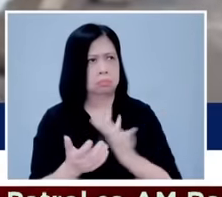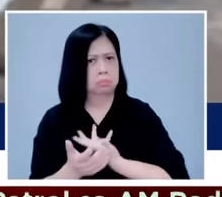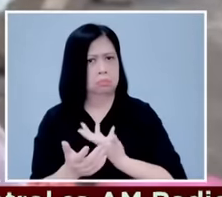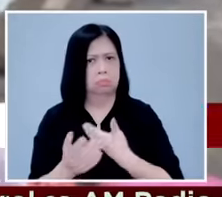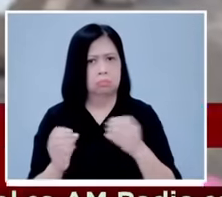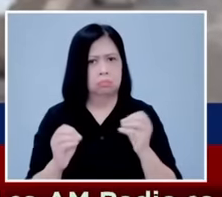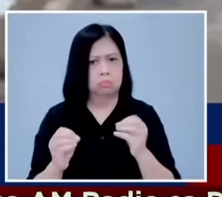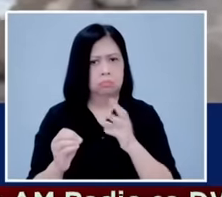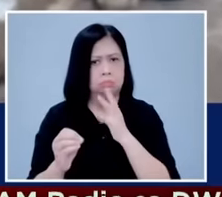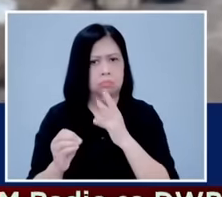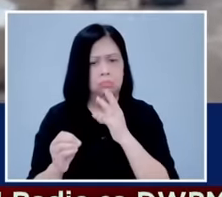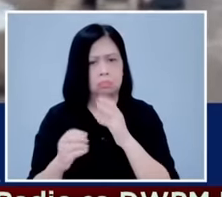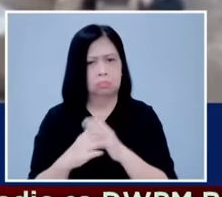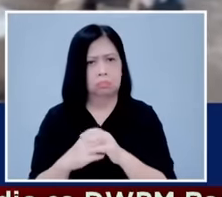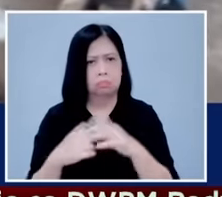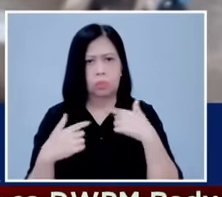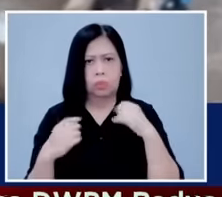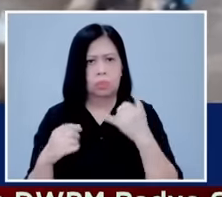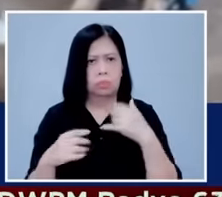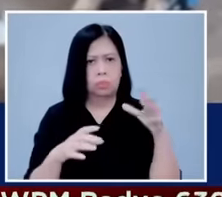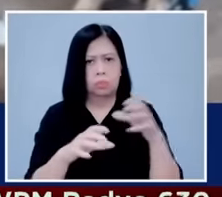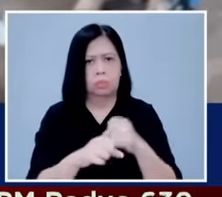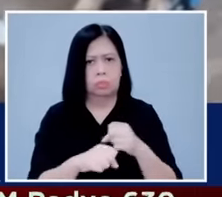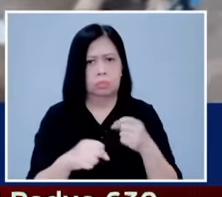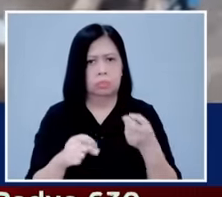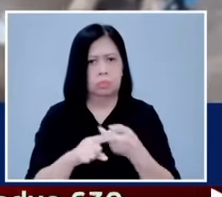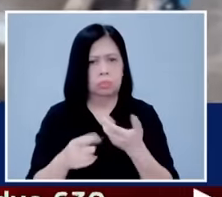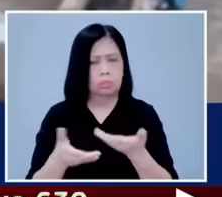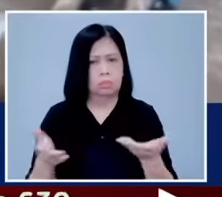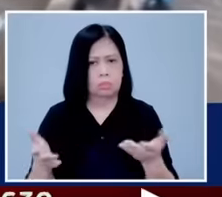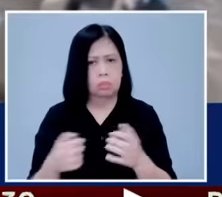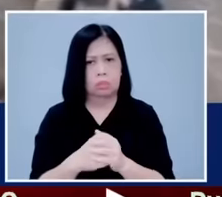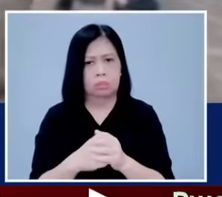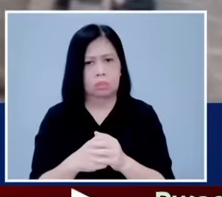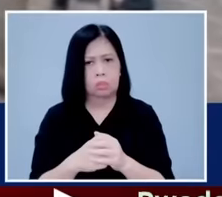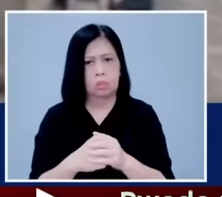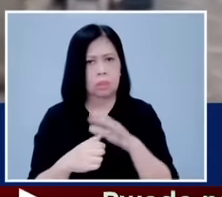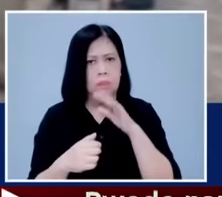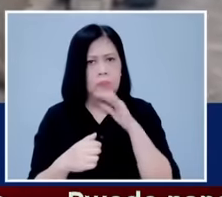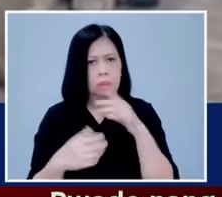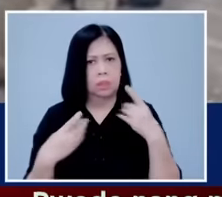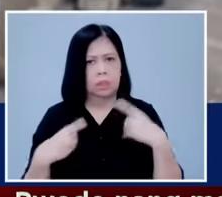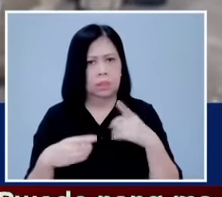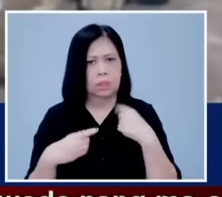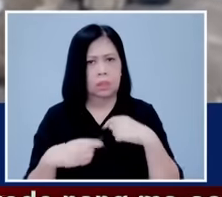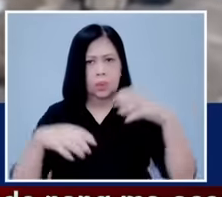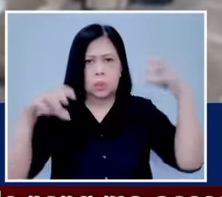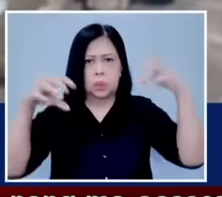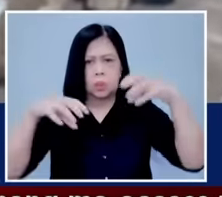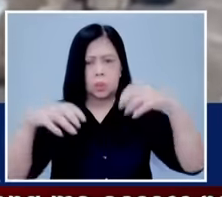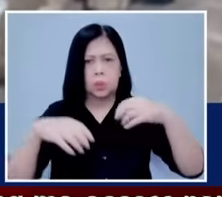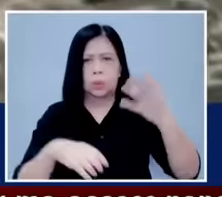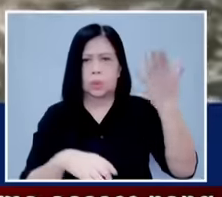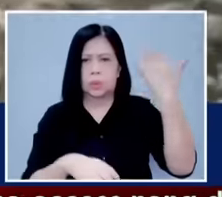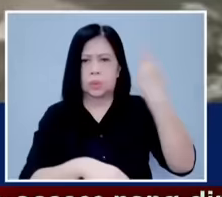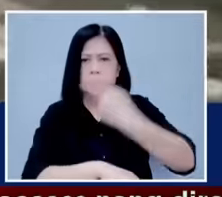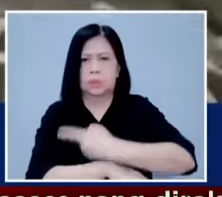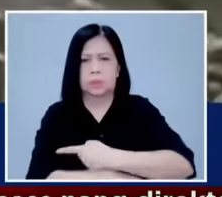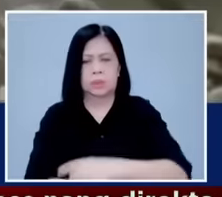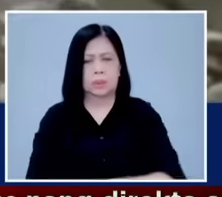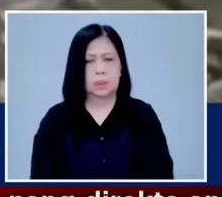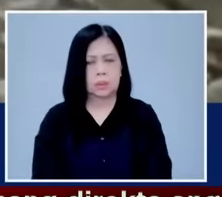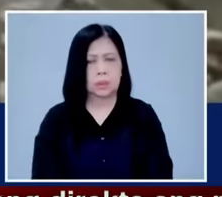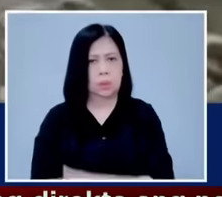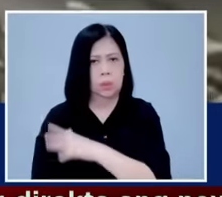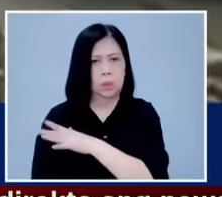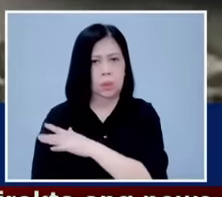Sabi niya, walang alahas na nakuha sa kanila. Madumi umano ang mga damit nila dahil sa pag-ulan noong mga nakaraang araw. Hinihintay